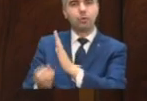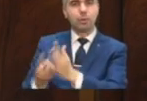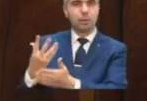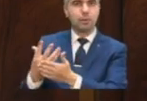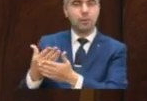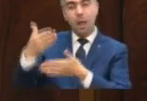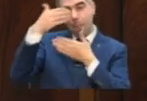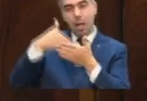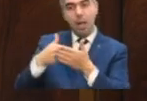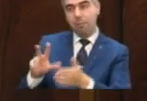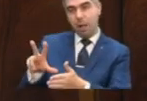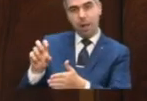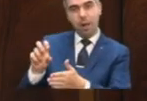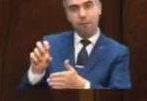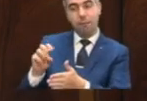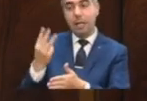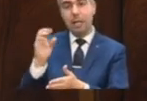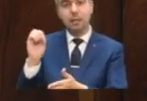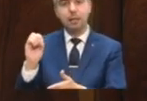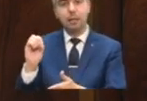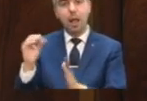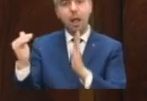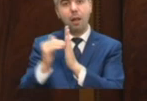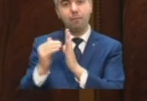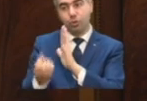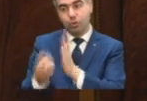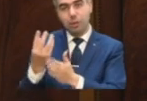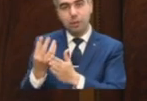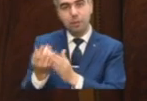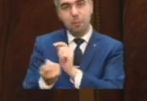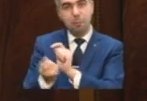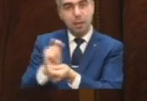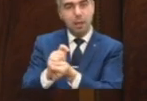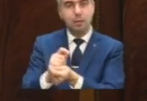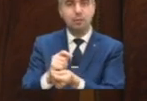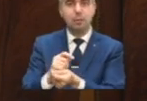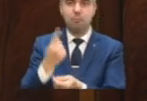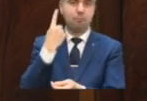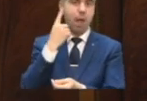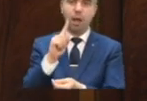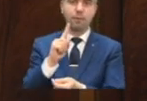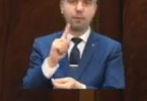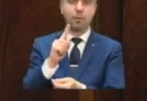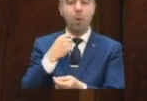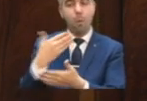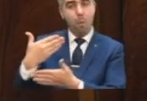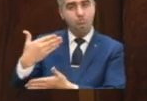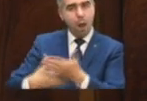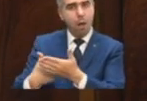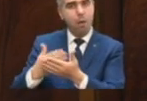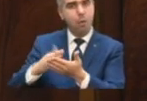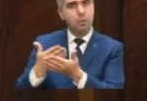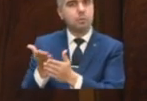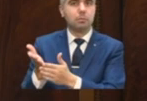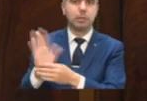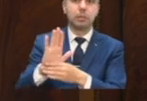المغرب اللي كنعرف، الا كان شي 30,000 جات من جهه اخرى انا ما كنعرفهاش. واللي عنده شي دليل وشي ارقام وداك الشيء يوريهم لنا